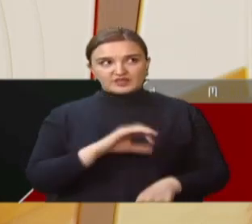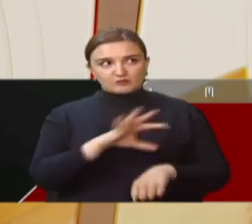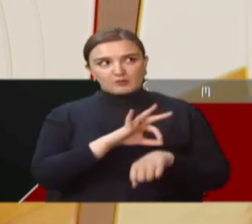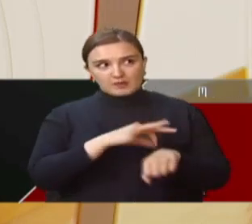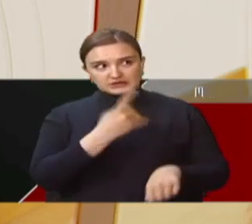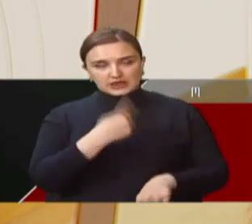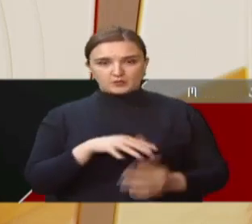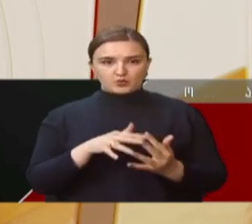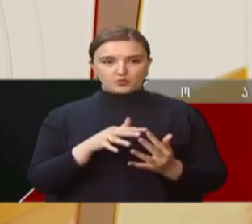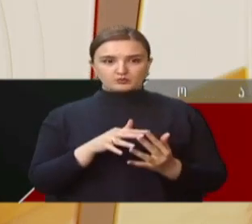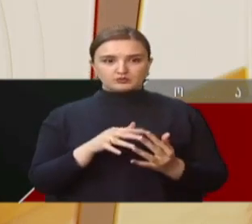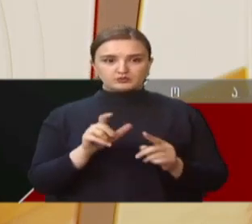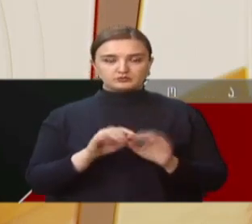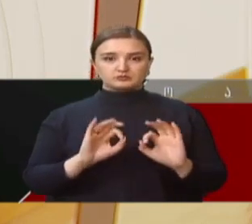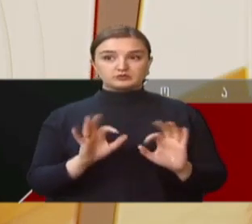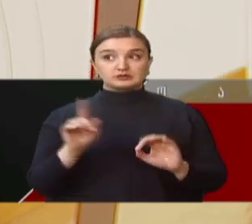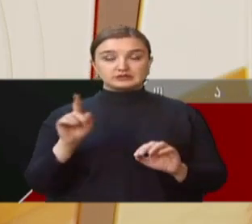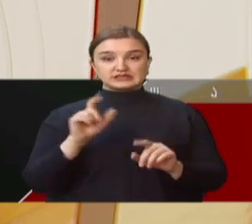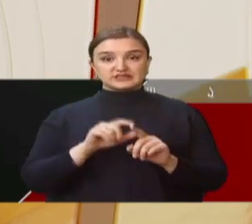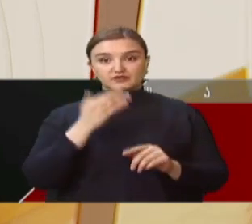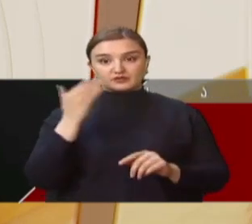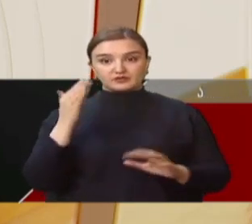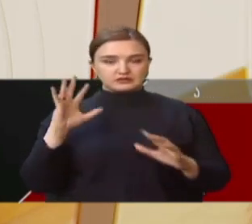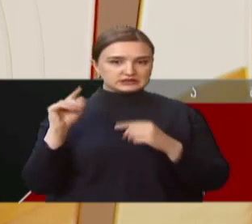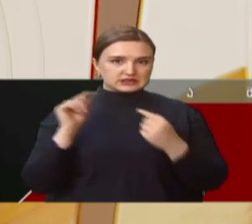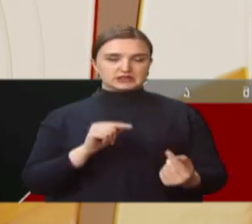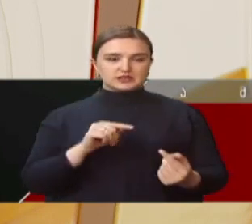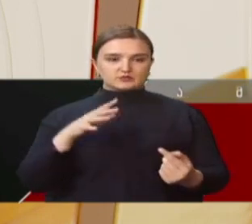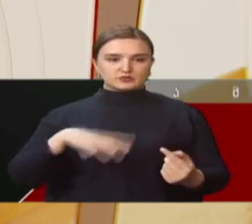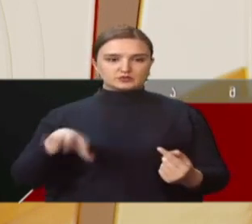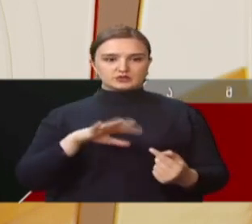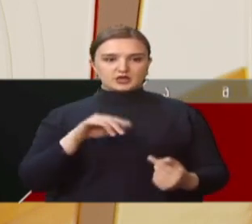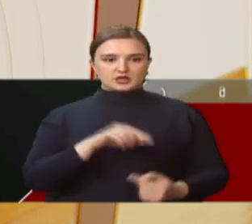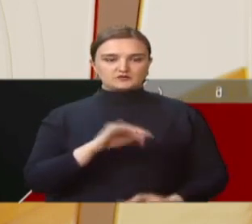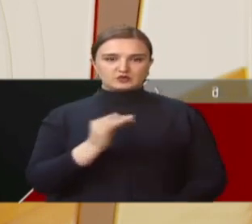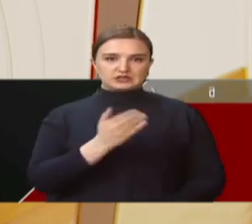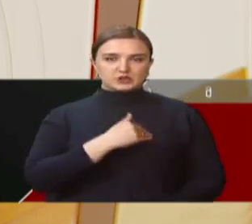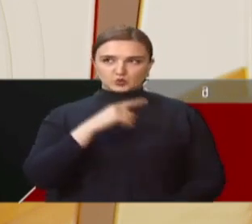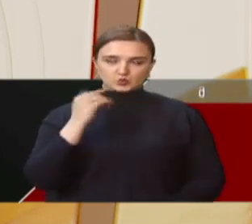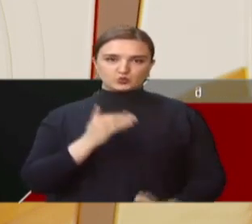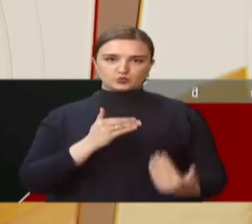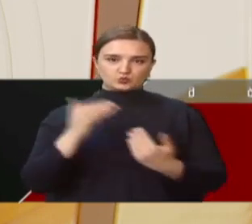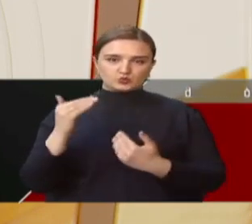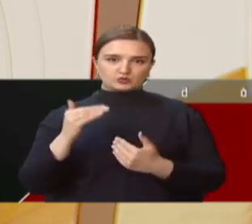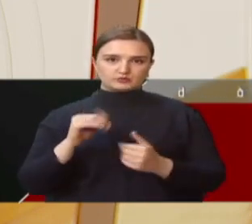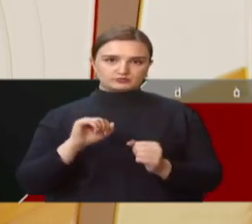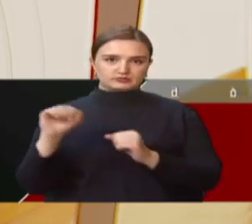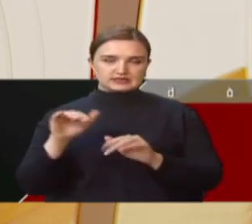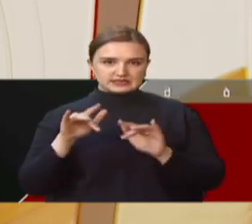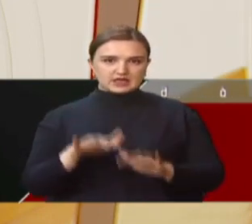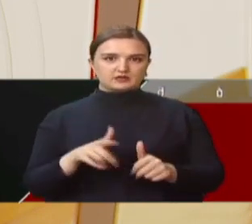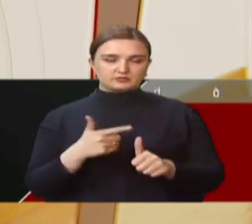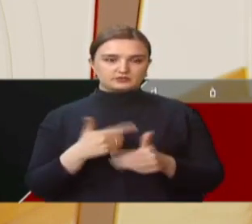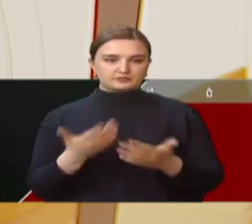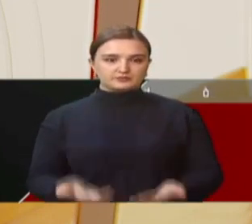oms. Es gantskhadebebi aris, satsinaamdego sakartvelos interesis. Es ari rusuli sakme. Da ara is chven